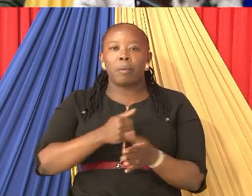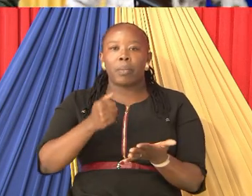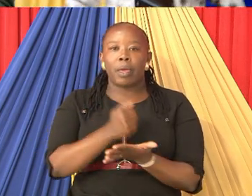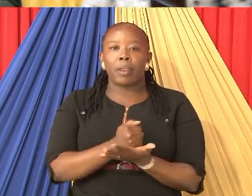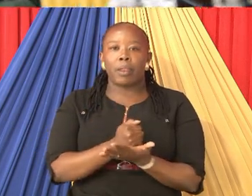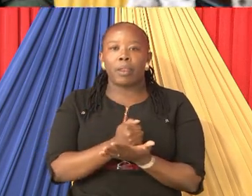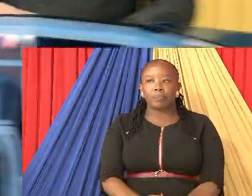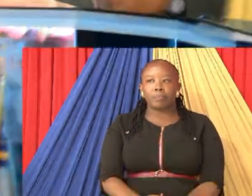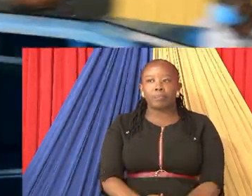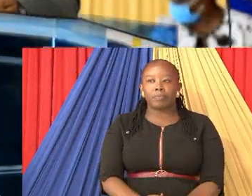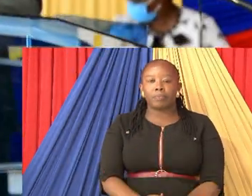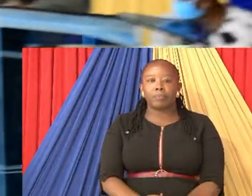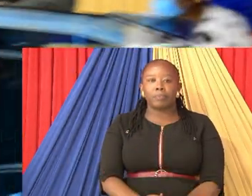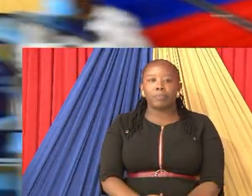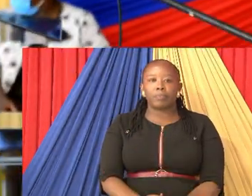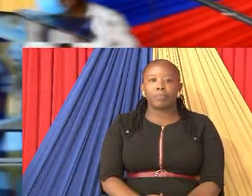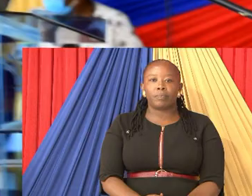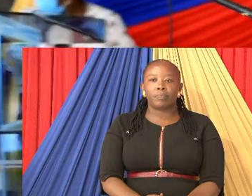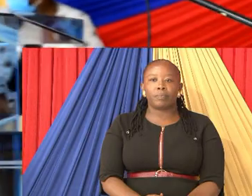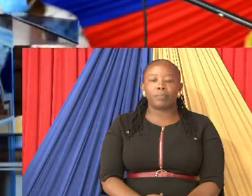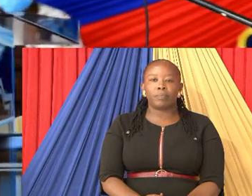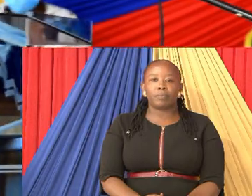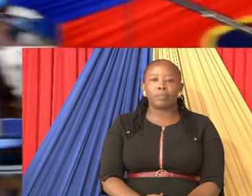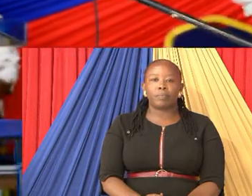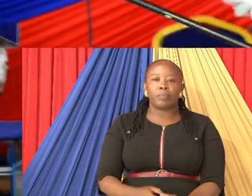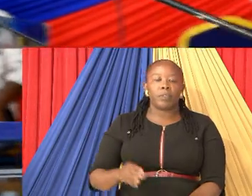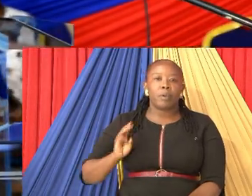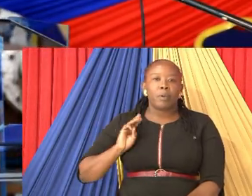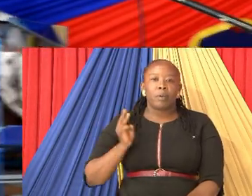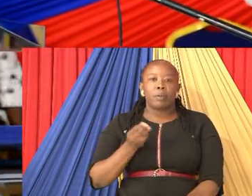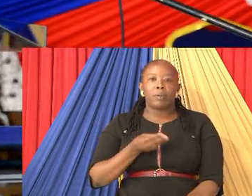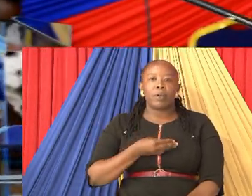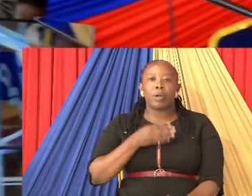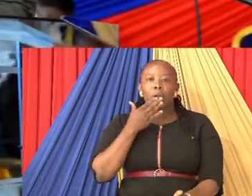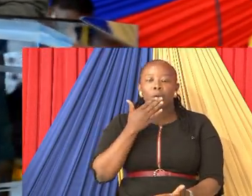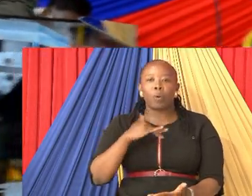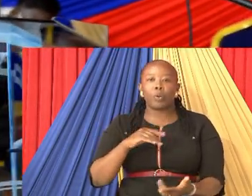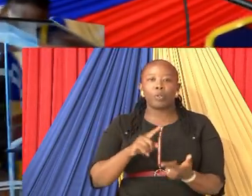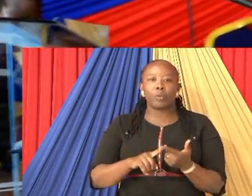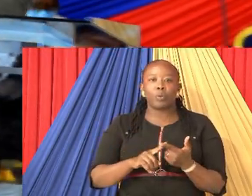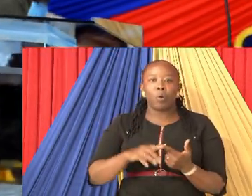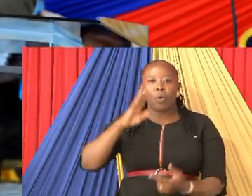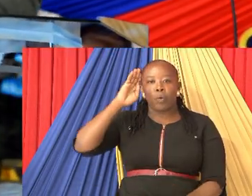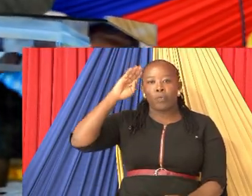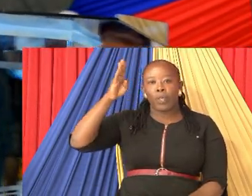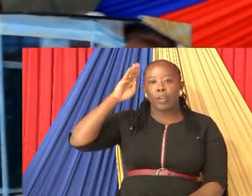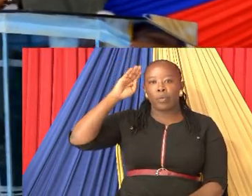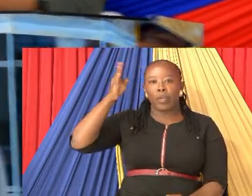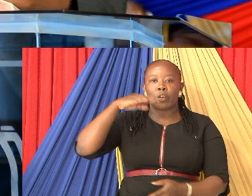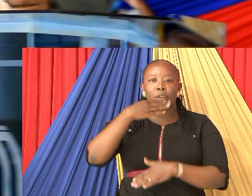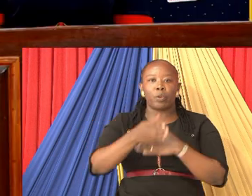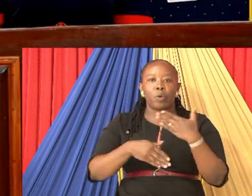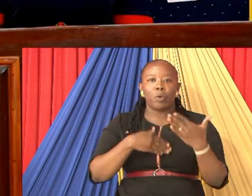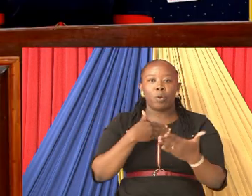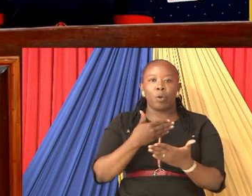Amen. Ningependa kuwasalimia popote mlipo katika jina la Yesu. Nimeokoka,